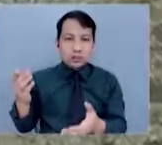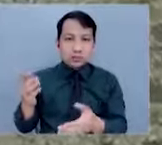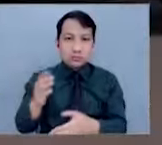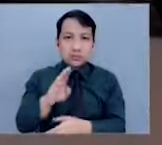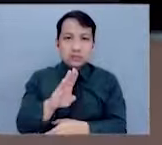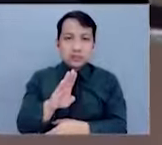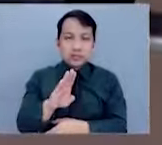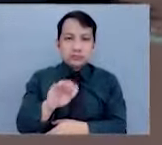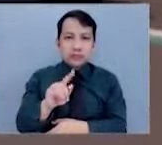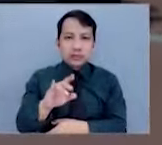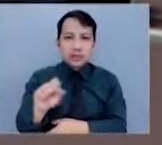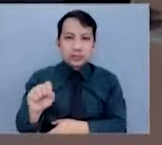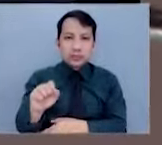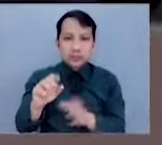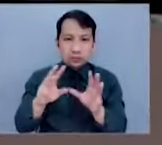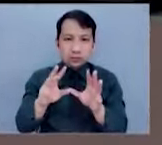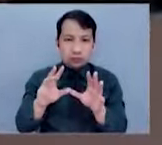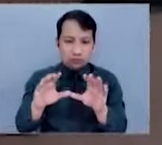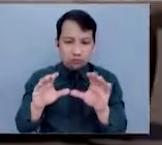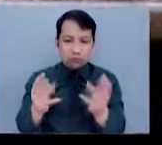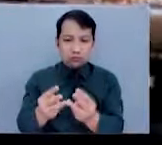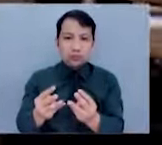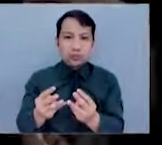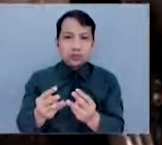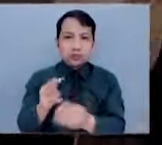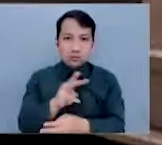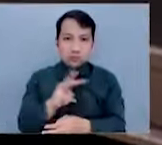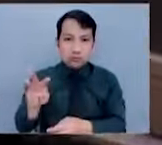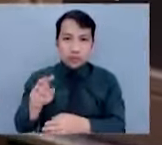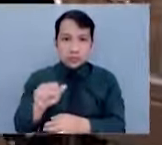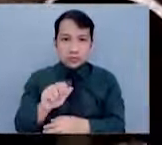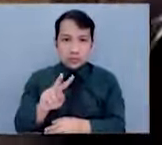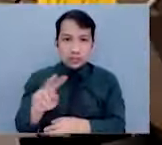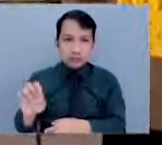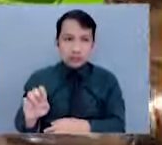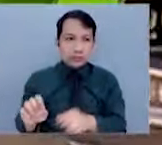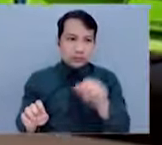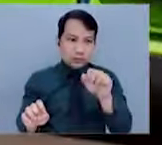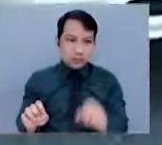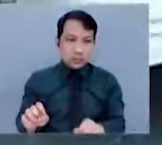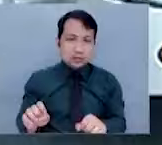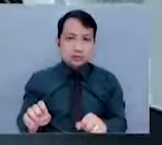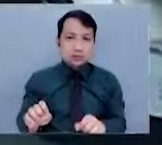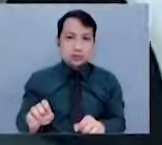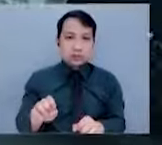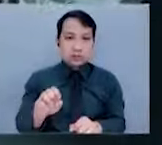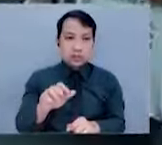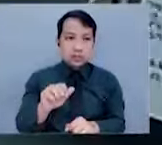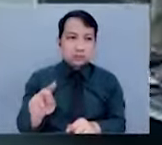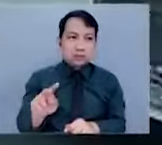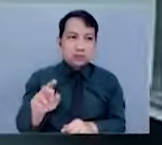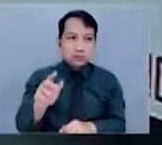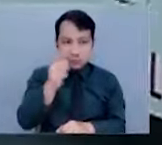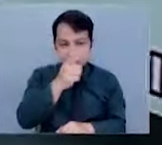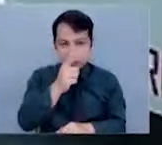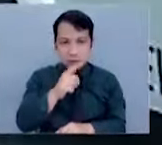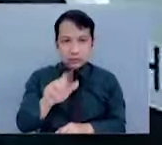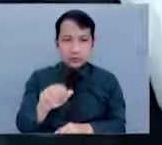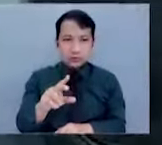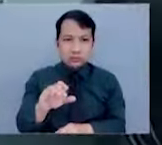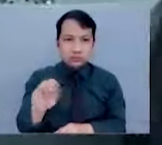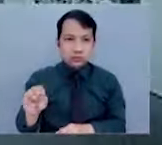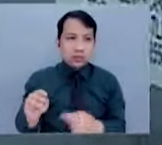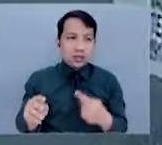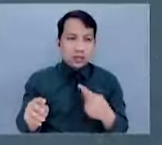Commonwealth Tunnel. Aayusin din ang bahagi ng West Avenue, pati ang southbound lane ng Luzon Avenue. Sa Commonwealth Avenue, magkakaroon